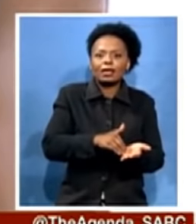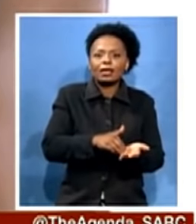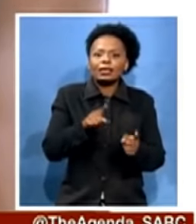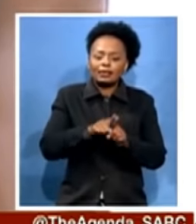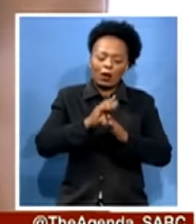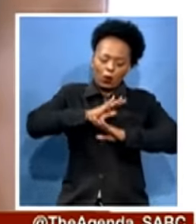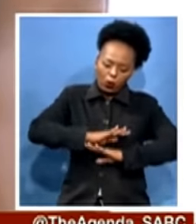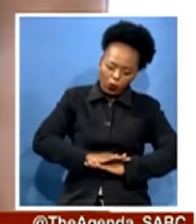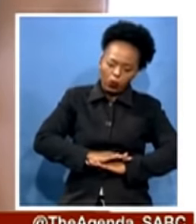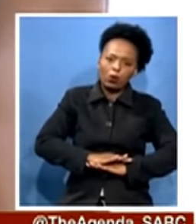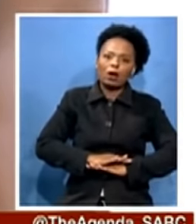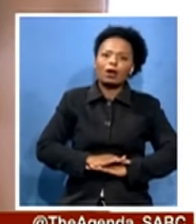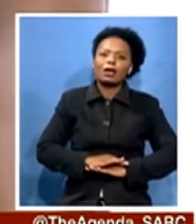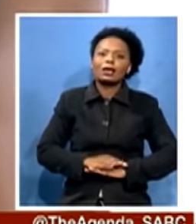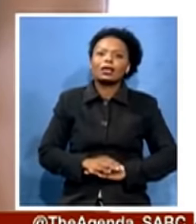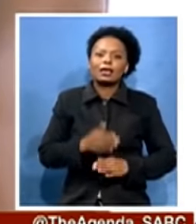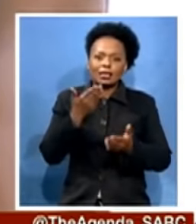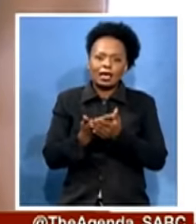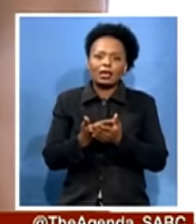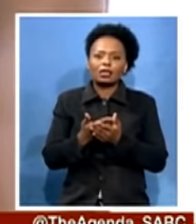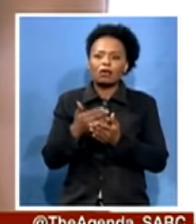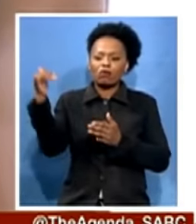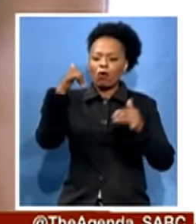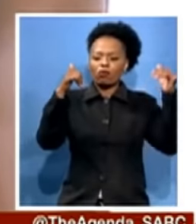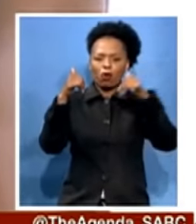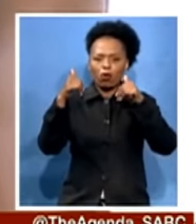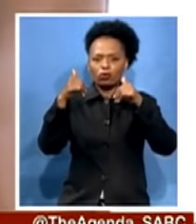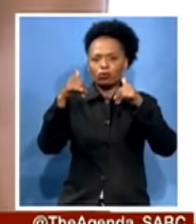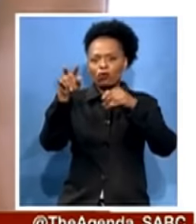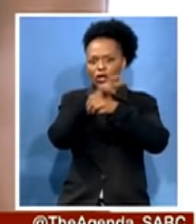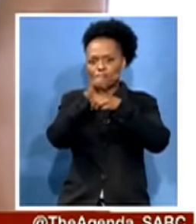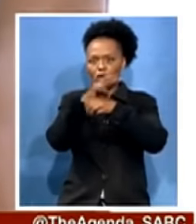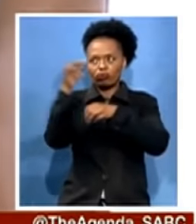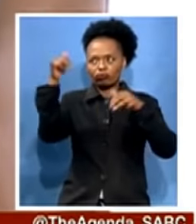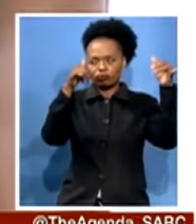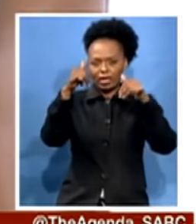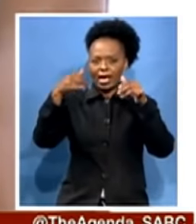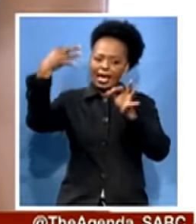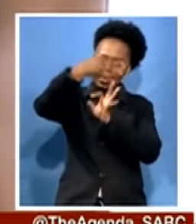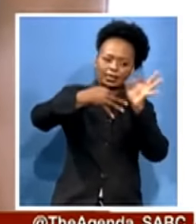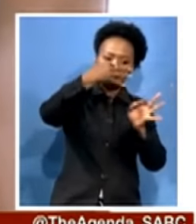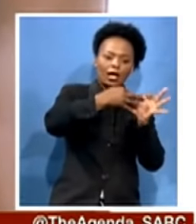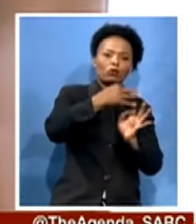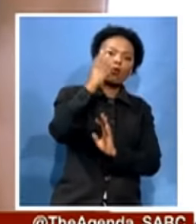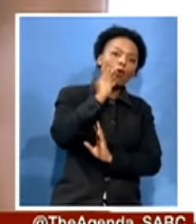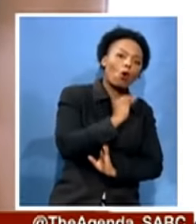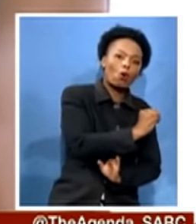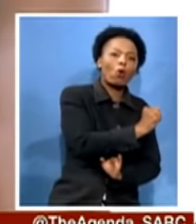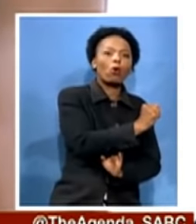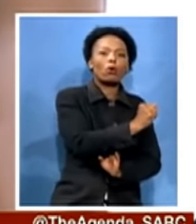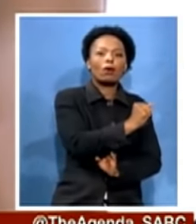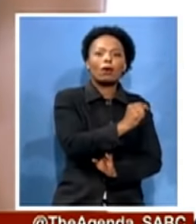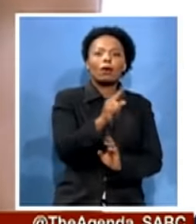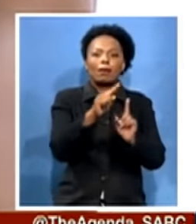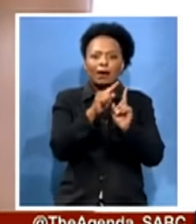naye ugogo ukuthi kwenzakalani kodwa agcine ngakho isifiso ukuthi akabuye eSouth